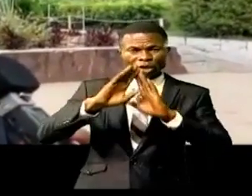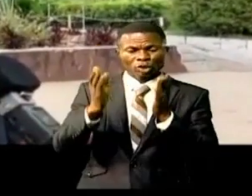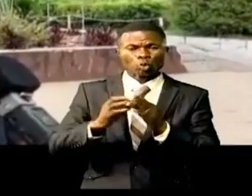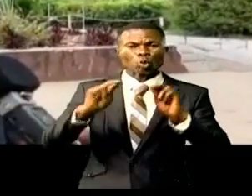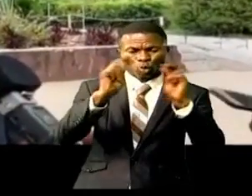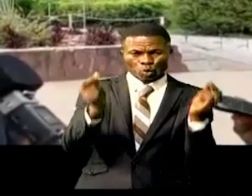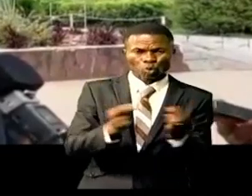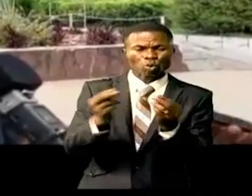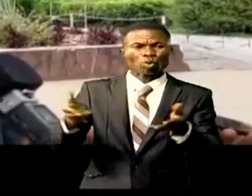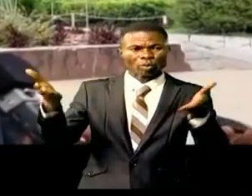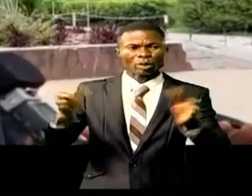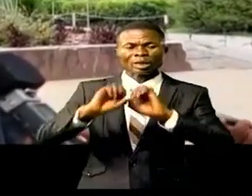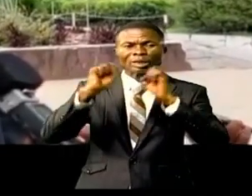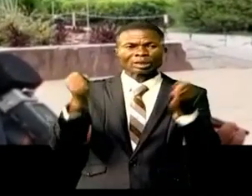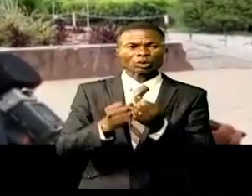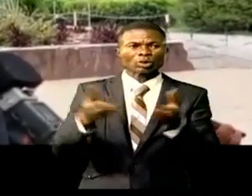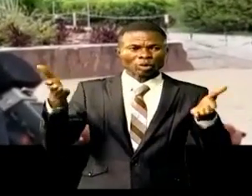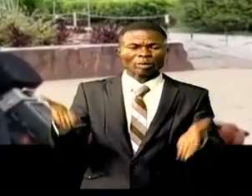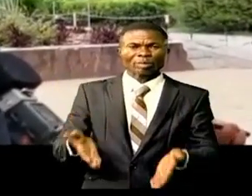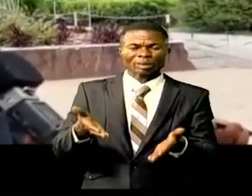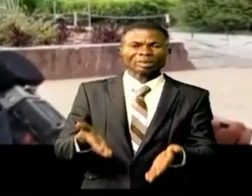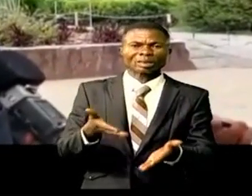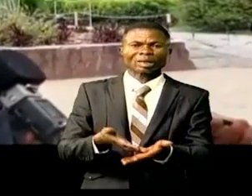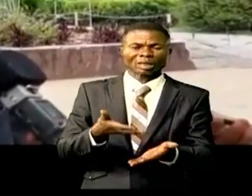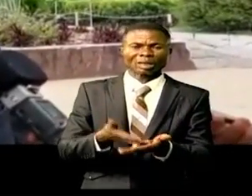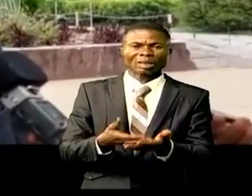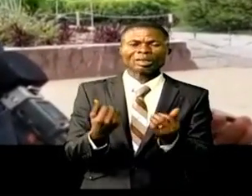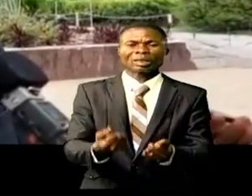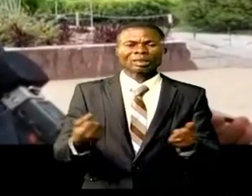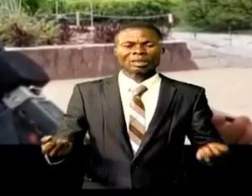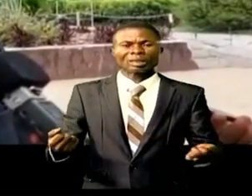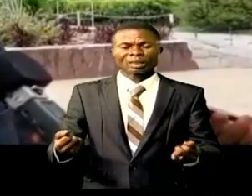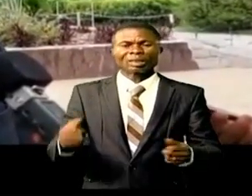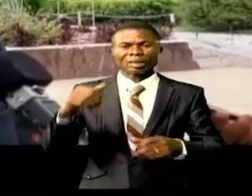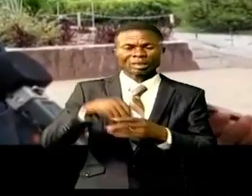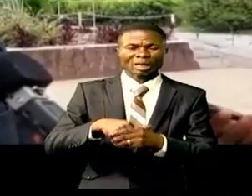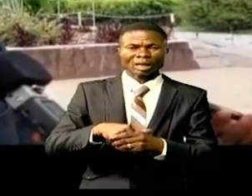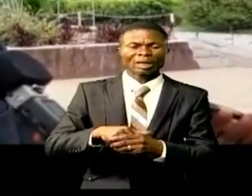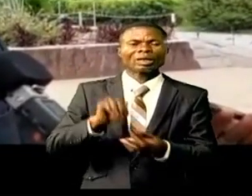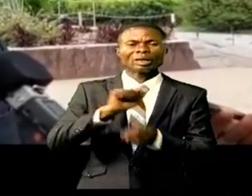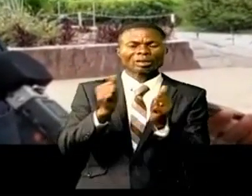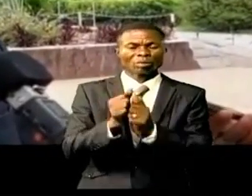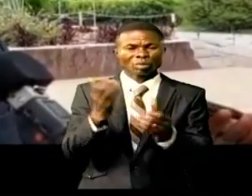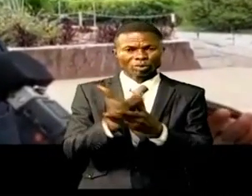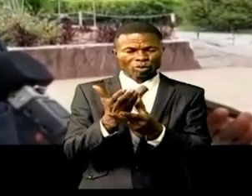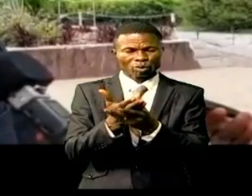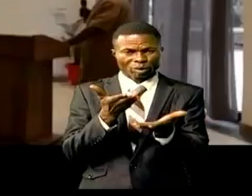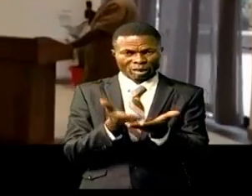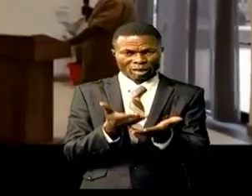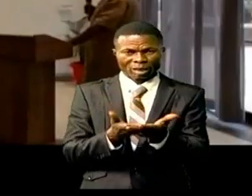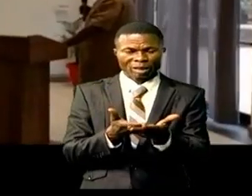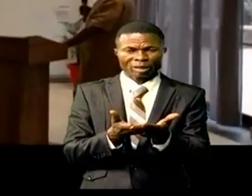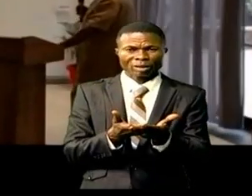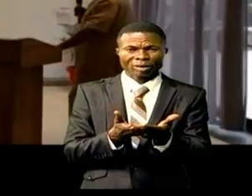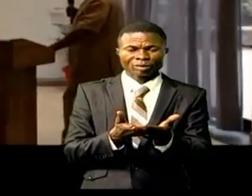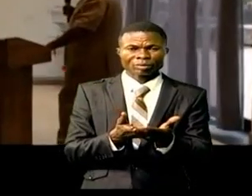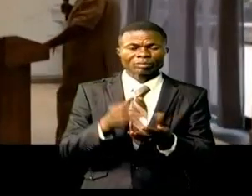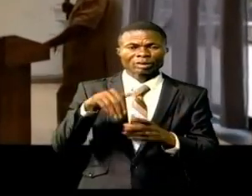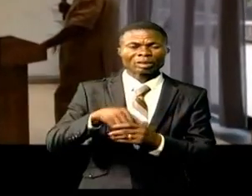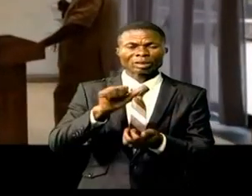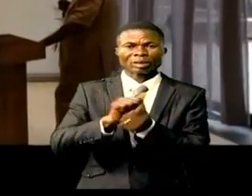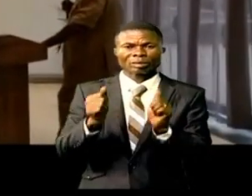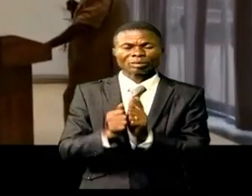catégories de la société doivent être prises en compte dans ce qu'on fait comme projet ou programme. Dans le secteur